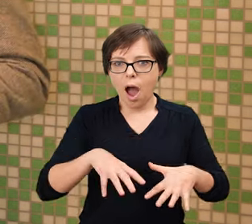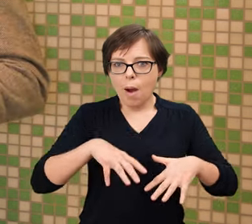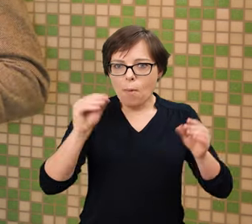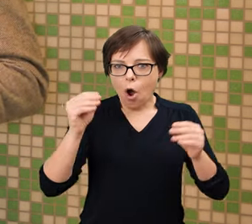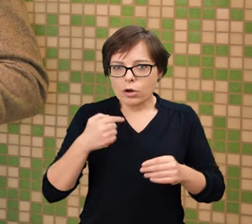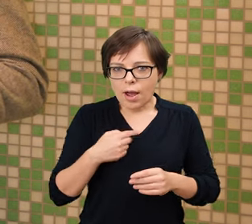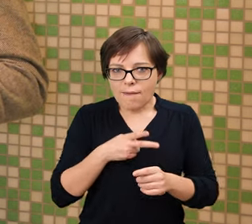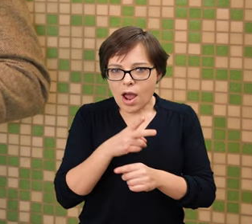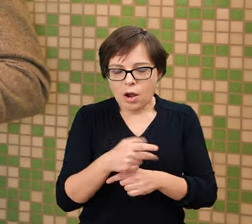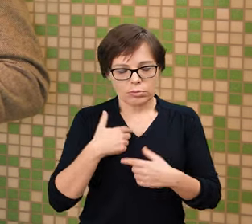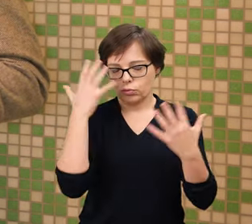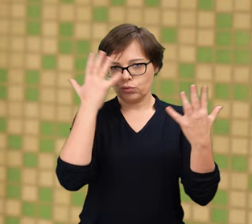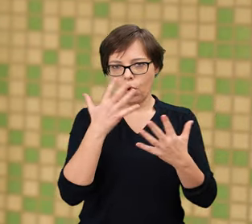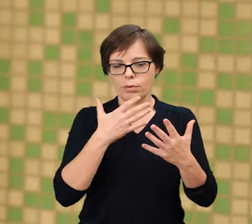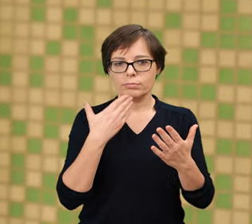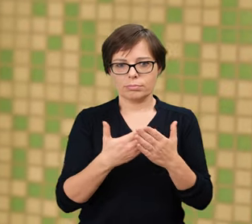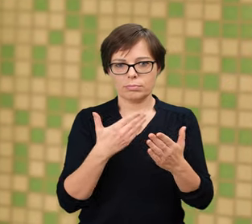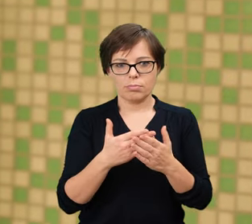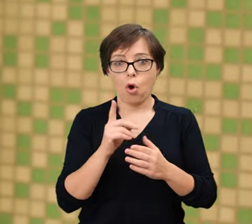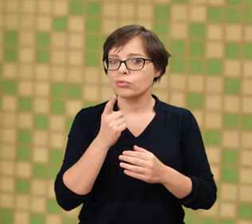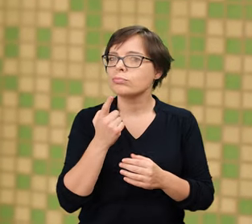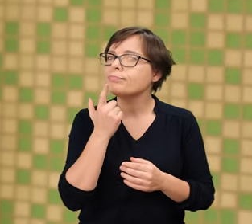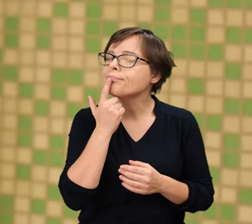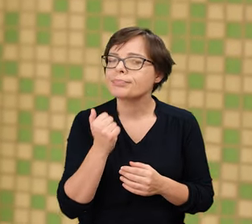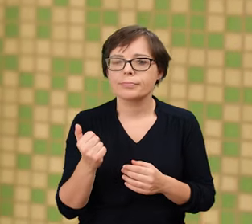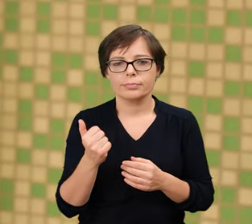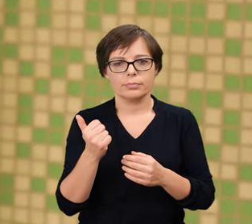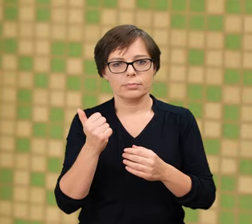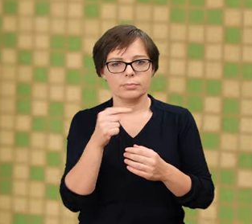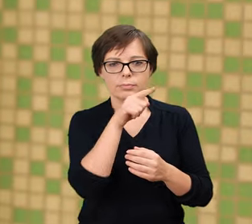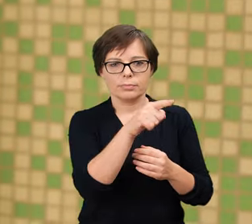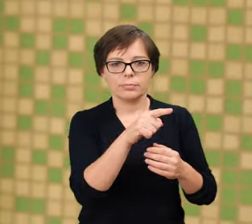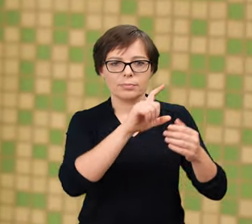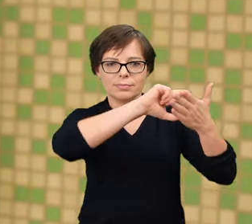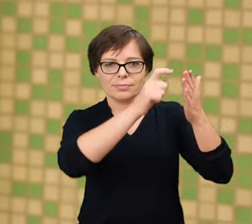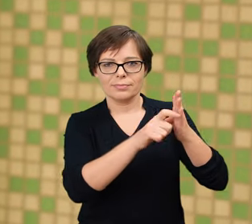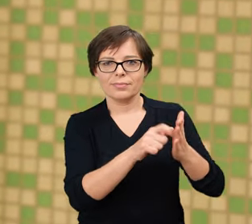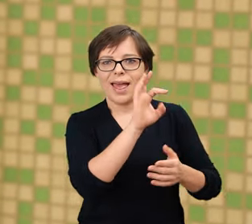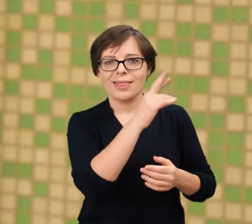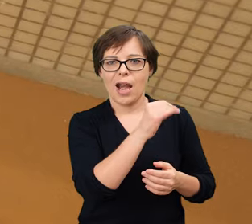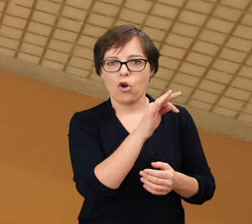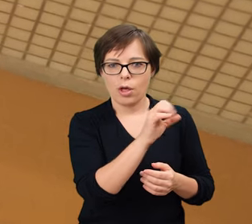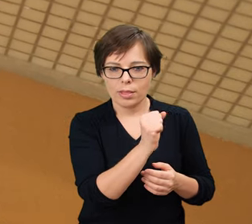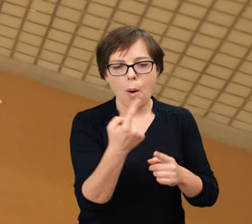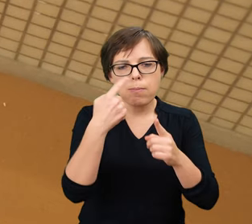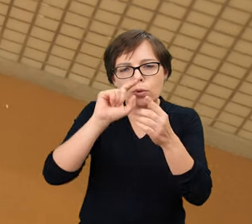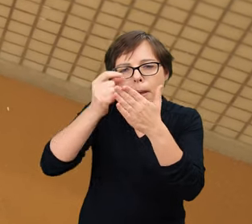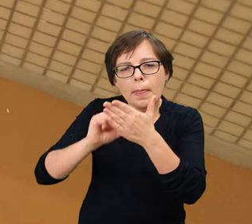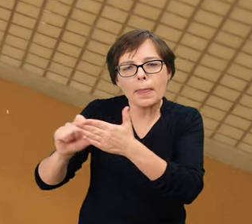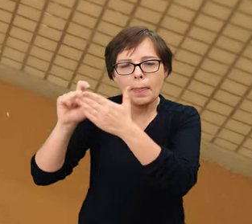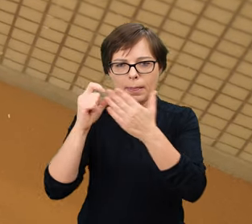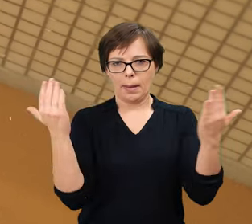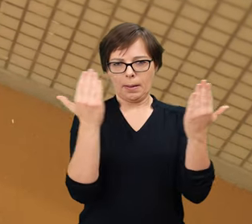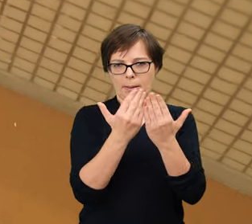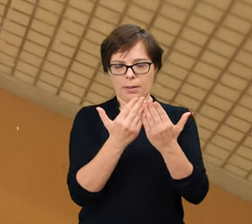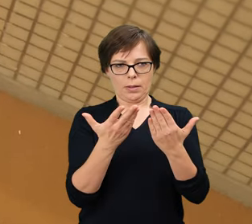na początku, kiedy tu wszedłem, bo rzadko się spotyka zestawienie terakoty z tymi drobnymi płyteczkami, jeszcze w tych kolorach. Uznałem, że